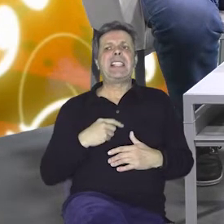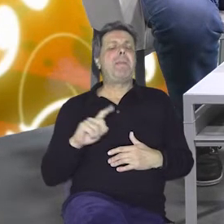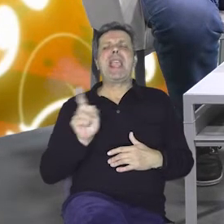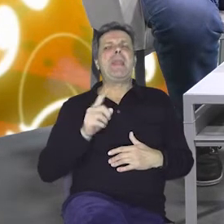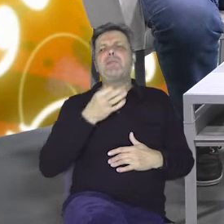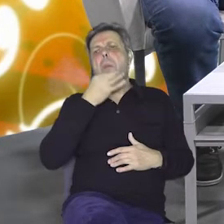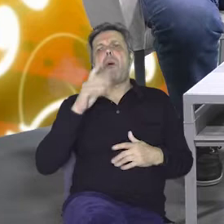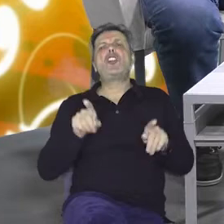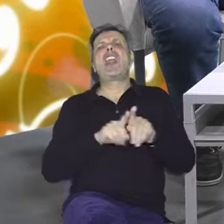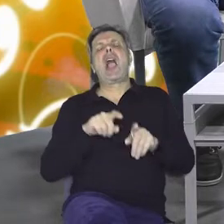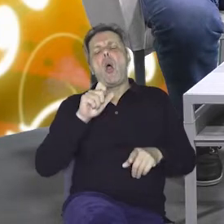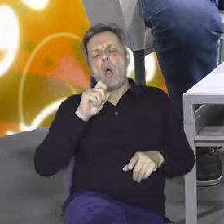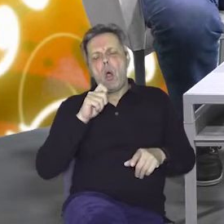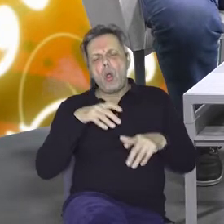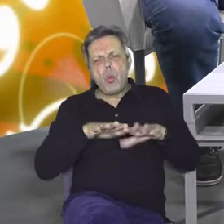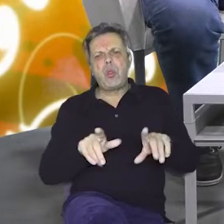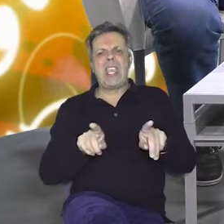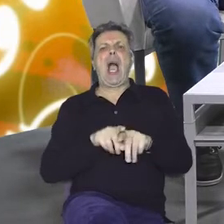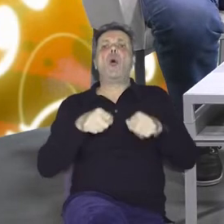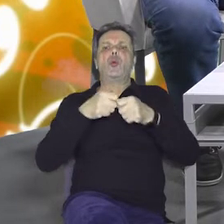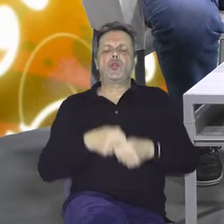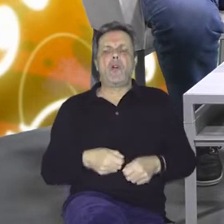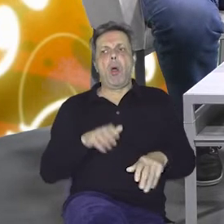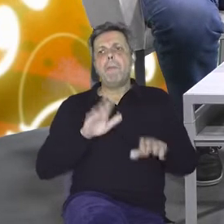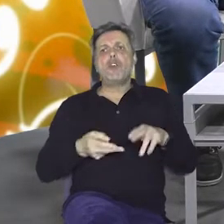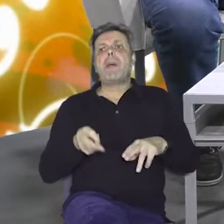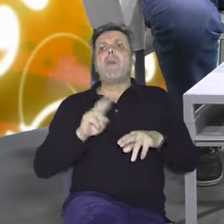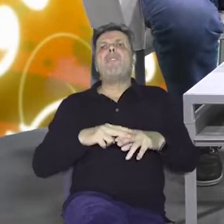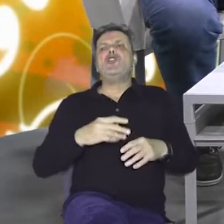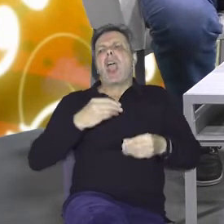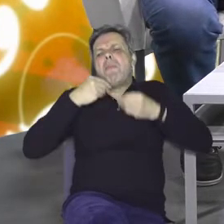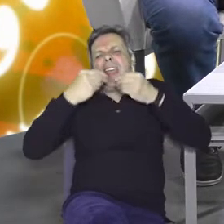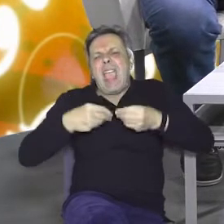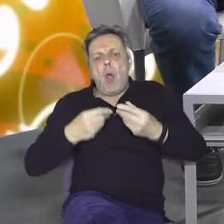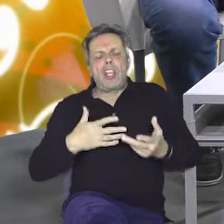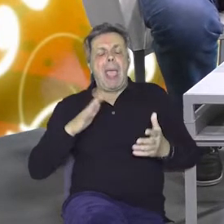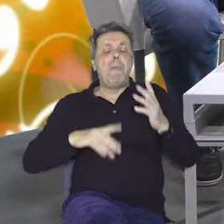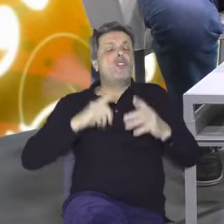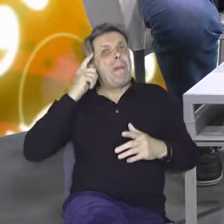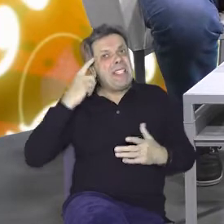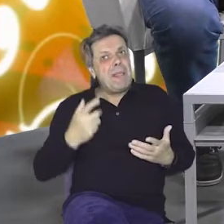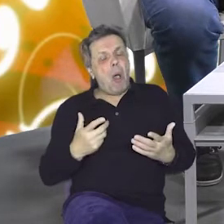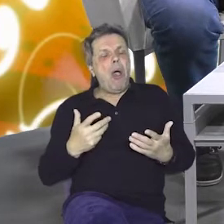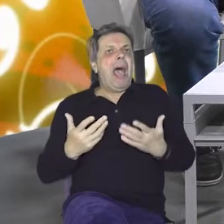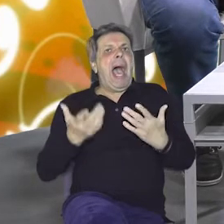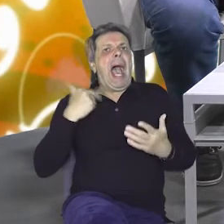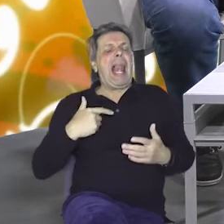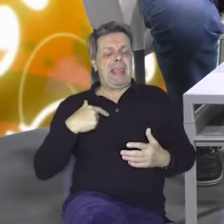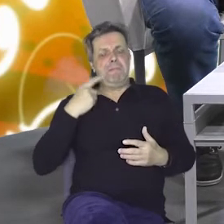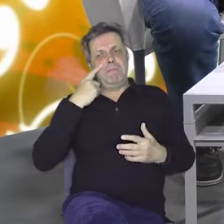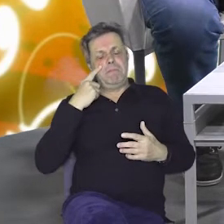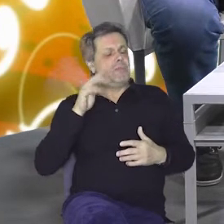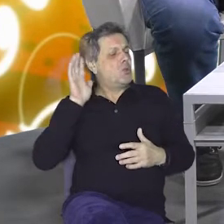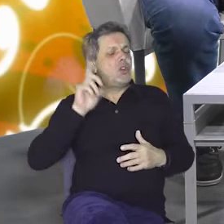ljudi, niti kao društvo. Možda imamo više teorija, možda mislimo da bi, ali mi se čini, slušajući